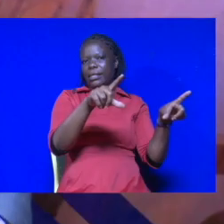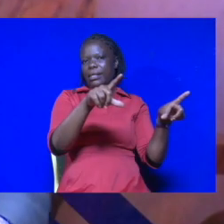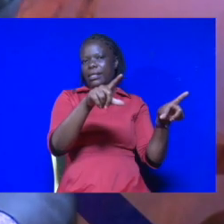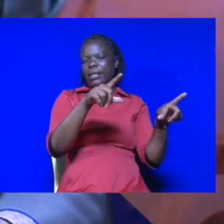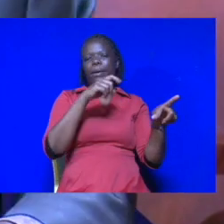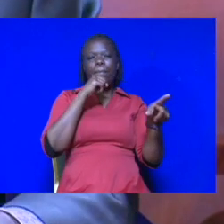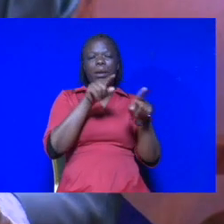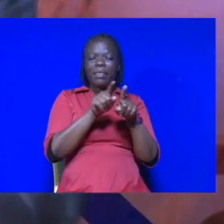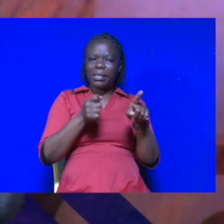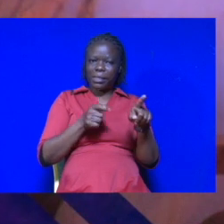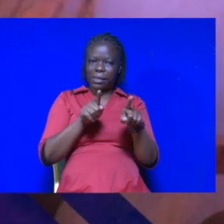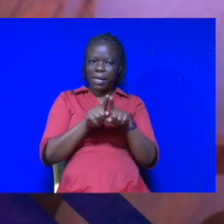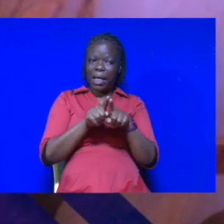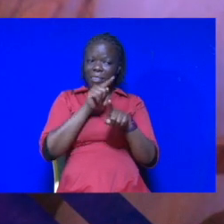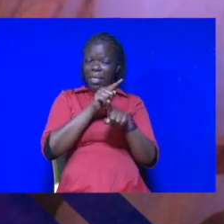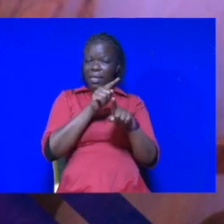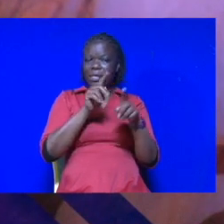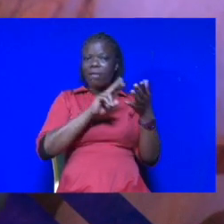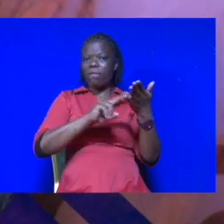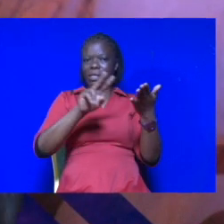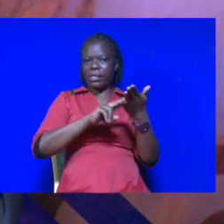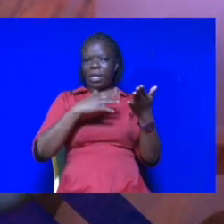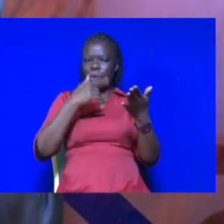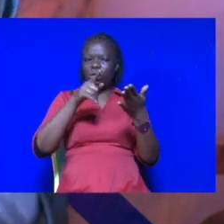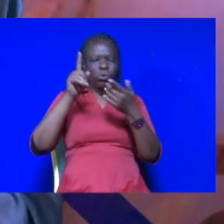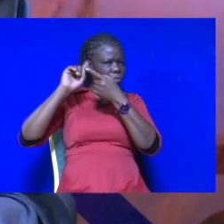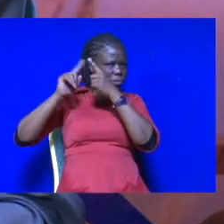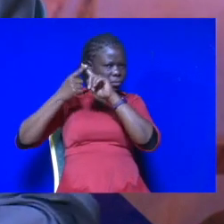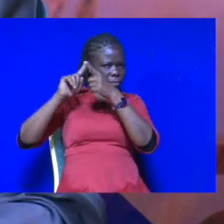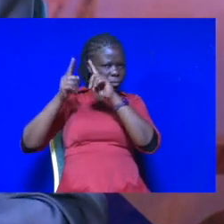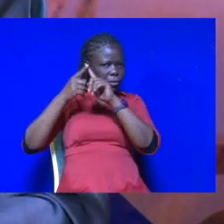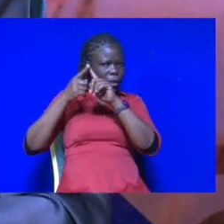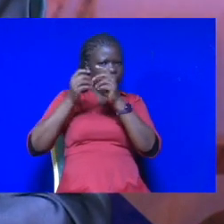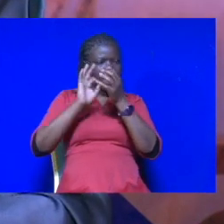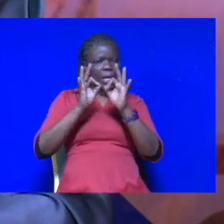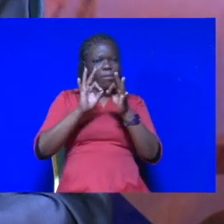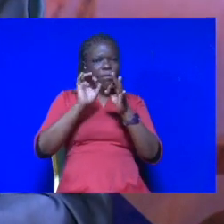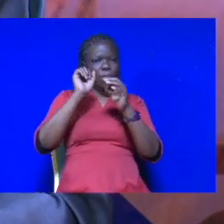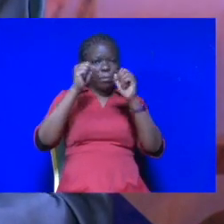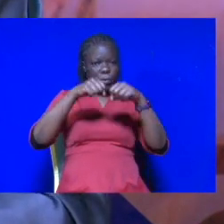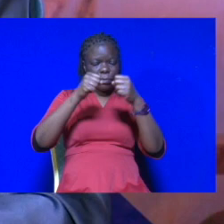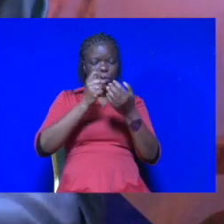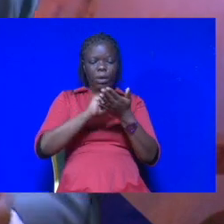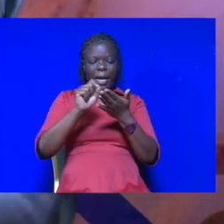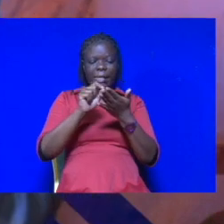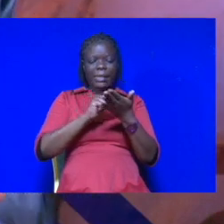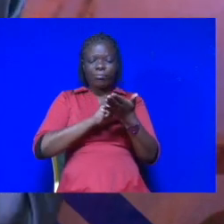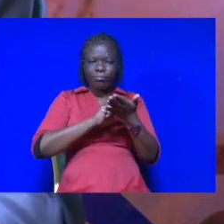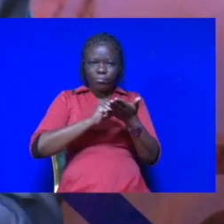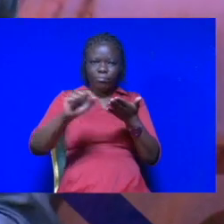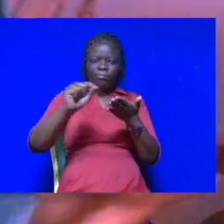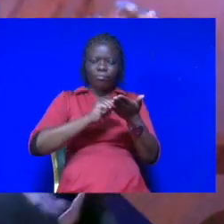zangu wapendwa, hili fungu naomba ulitafakari, na ikiwezekana andika, weka mstari. Mimi